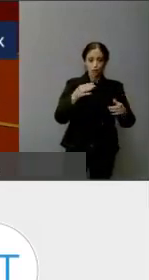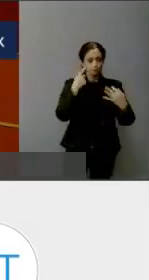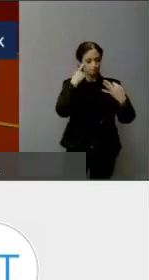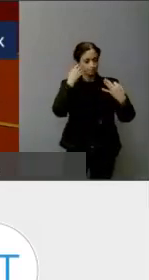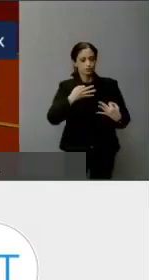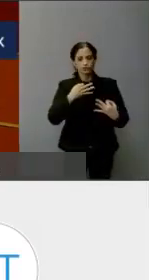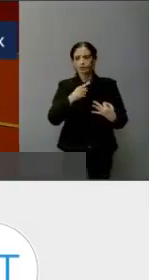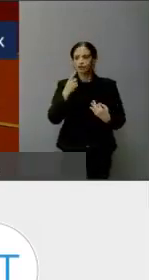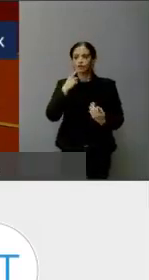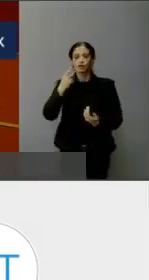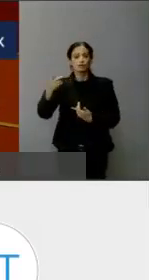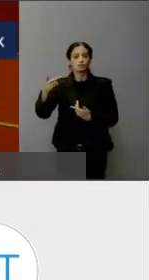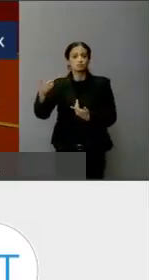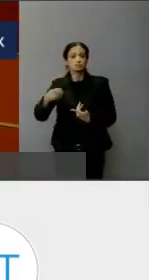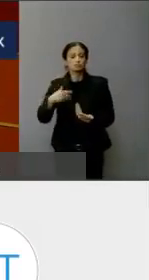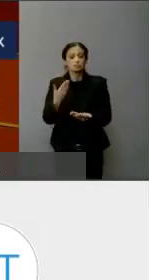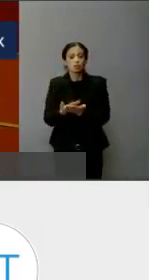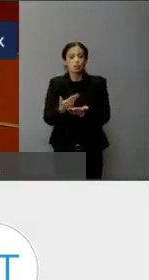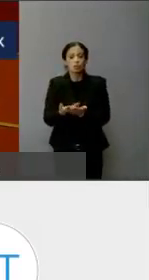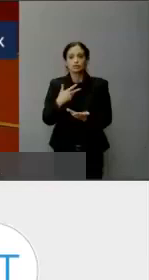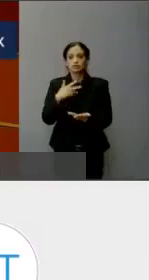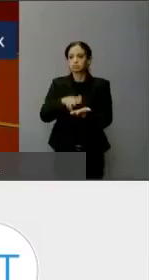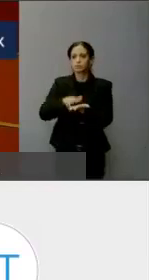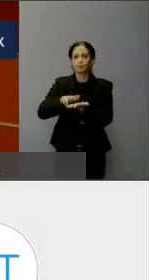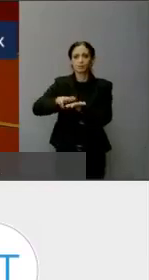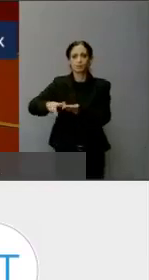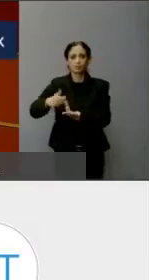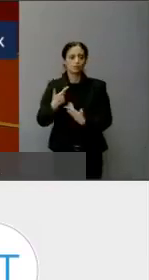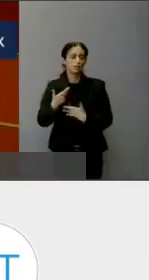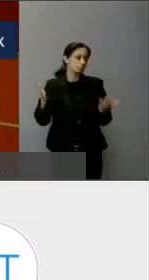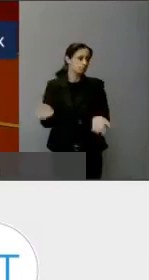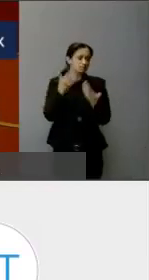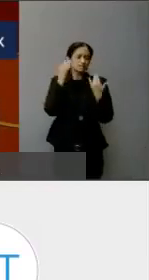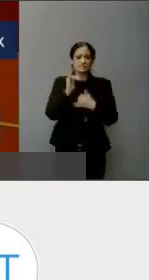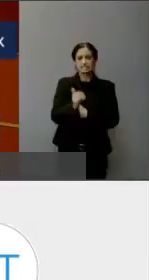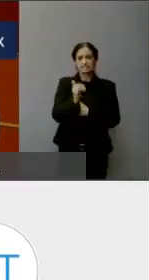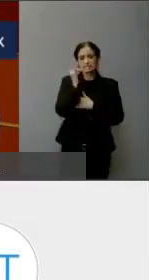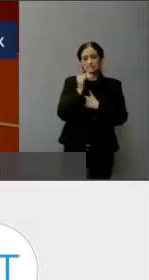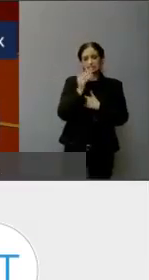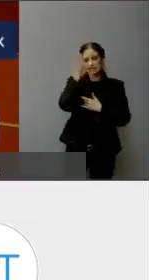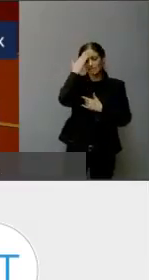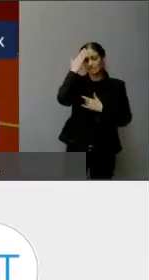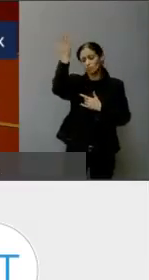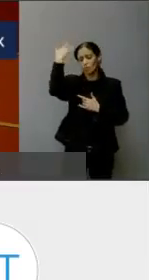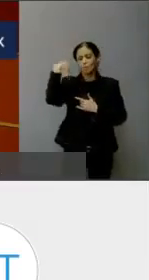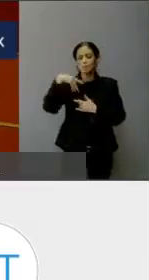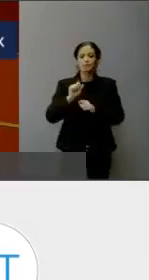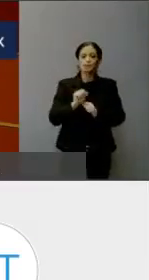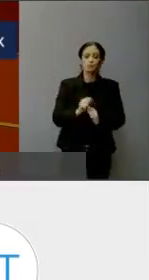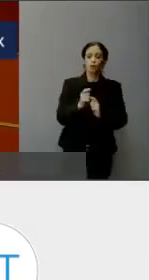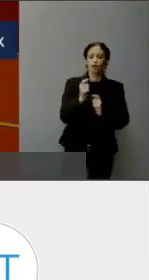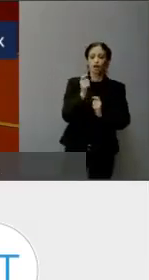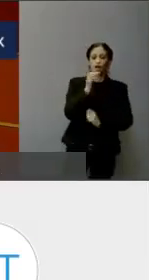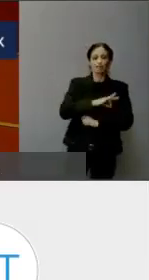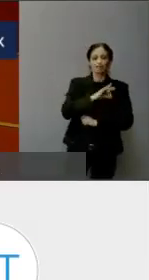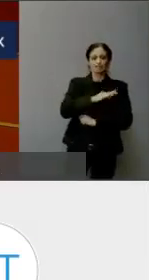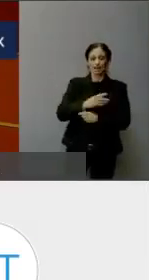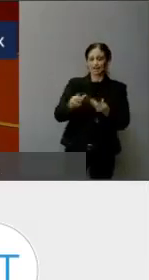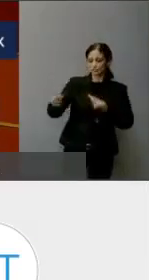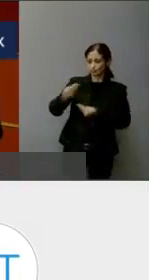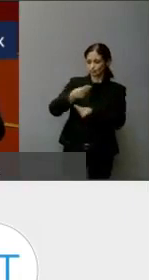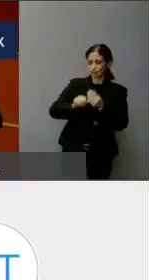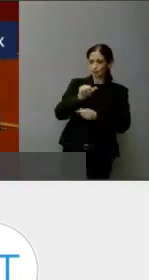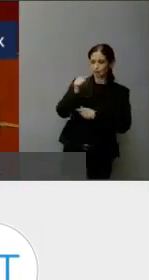arrivano al grido di perché no il comune sta a guardare al limite regola il traffico degli interessi ma non imprime mai la visione di città